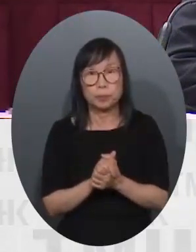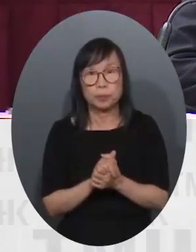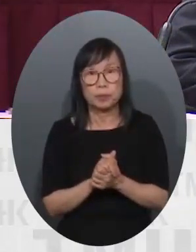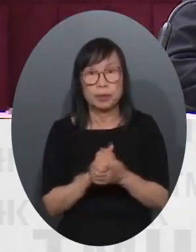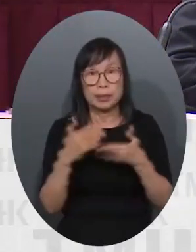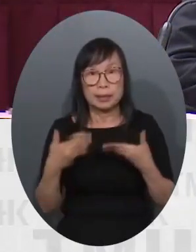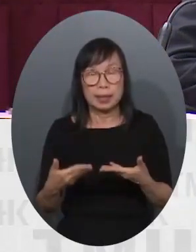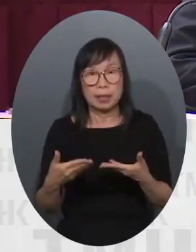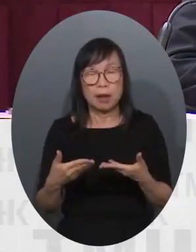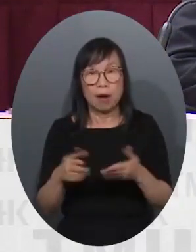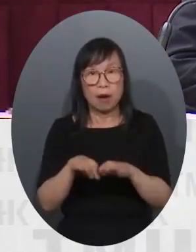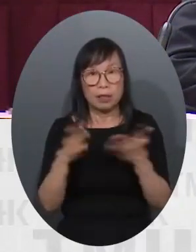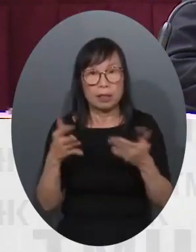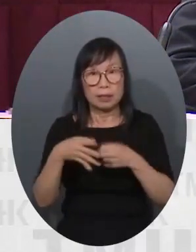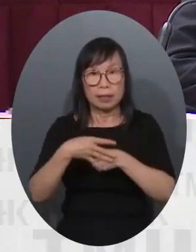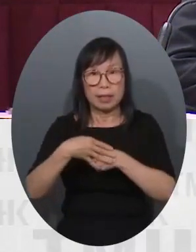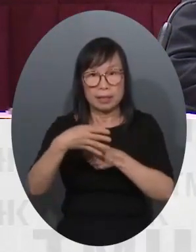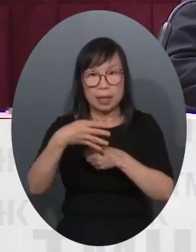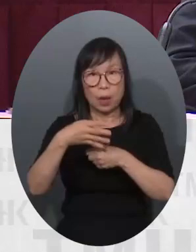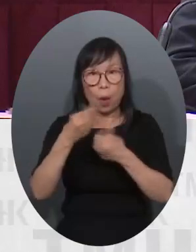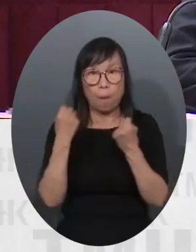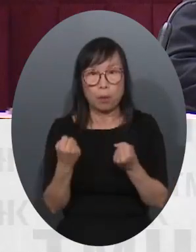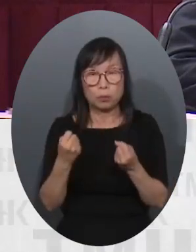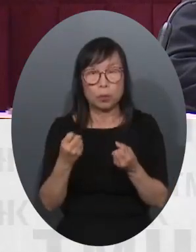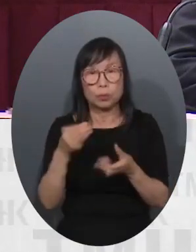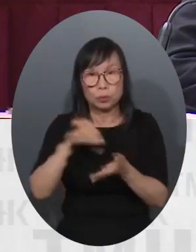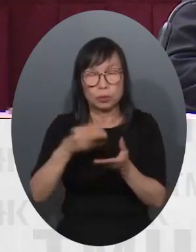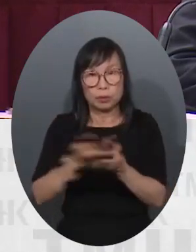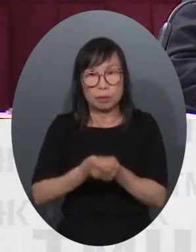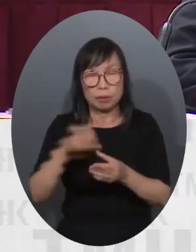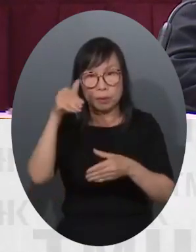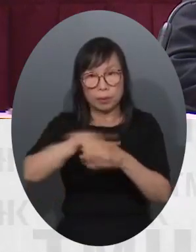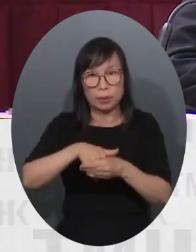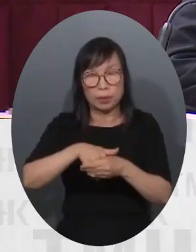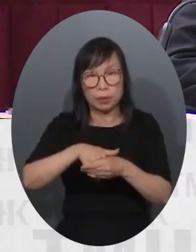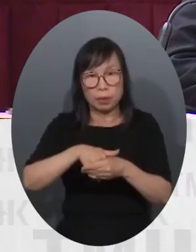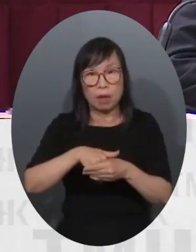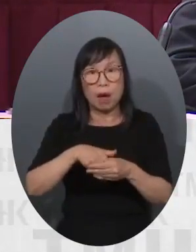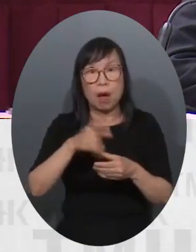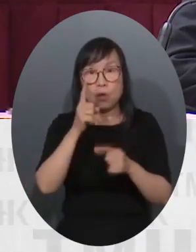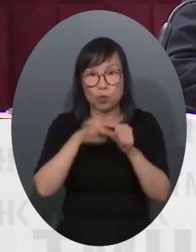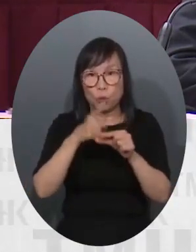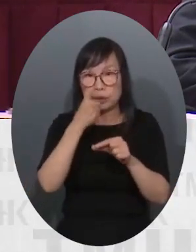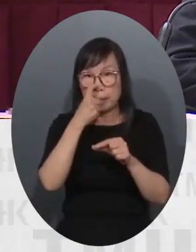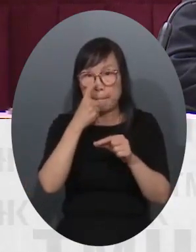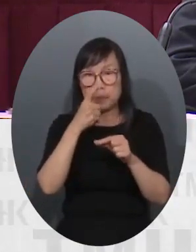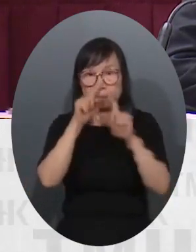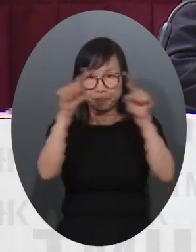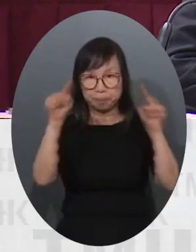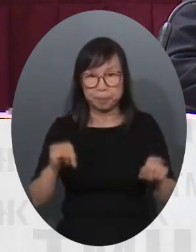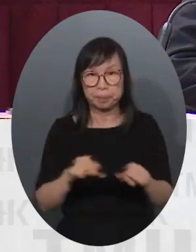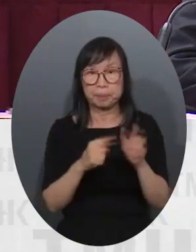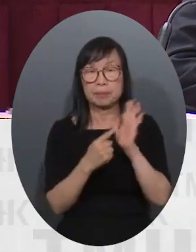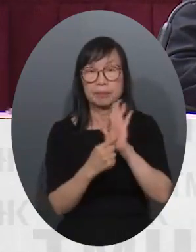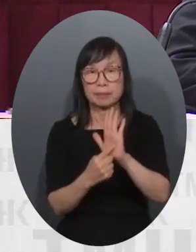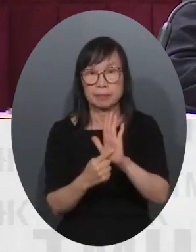現在我們開始第4(c) 普通決議案進行投票。決議案的中英文全文已經顯示在屏幕